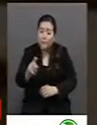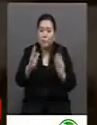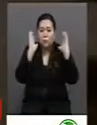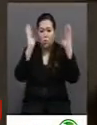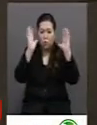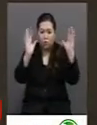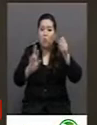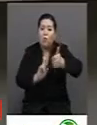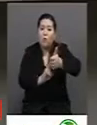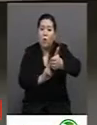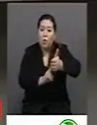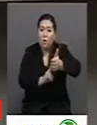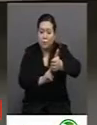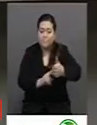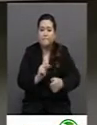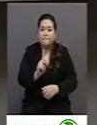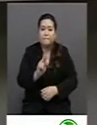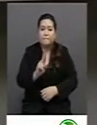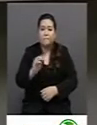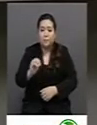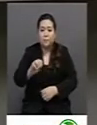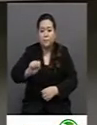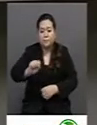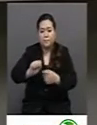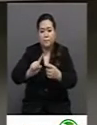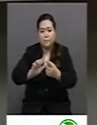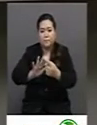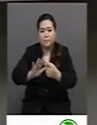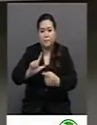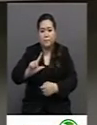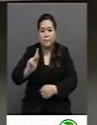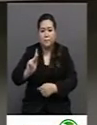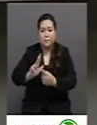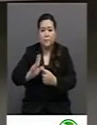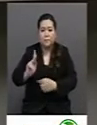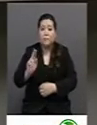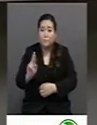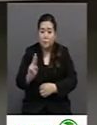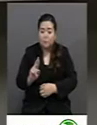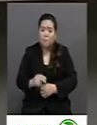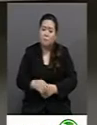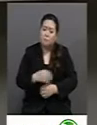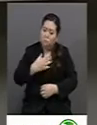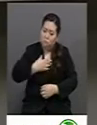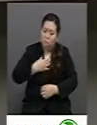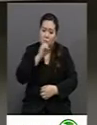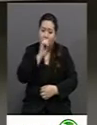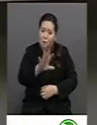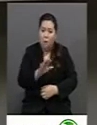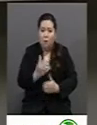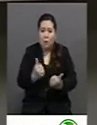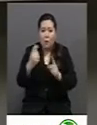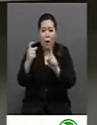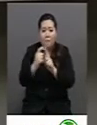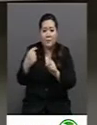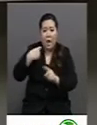กากรคุณชยุทธคำคุณค่ะปรากฏชี้แจงบอกว่าทางกรมศุลตอนนี้ยังไม่เห็นคำสั่งศาลเลยค่ะส่